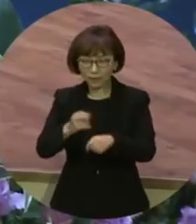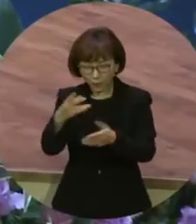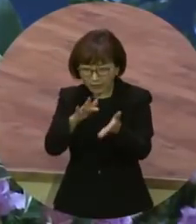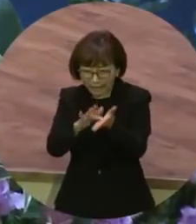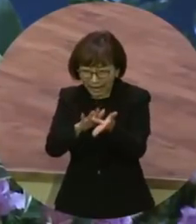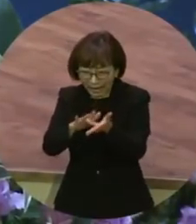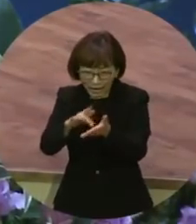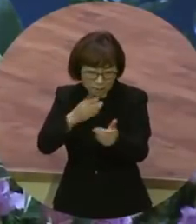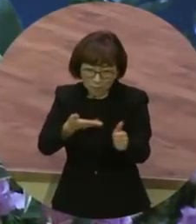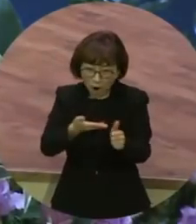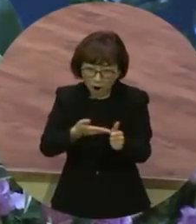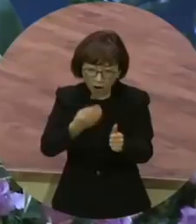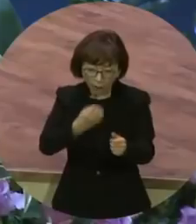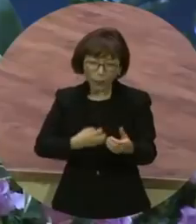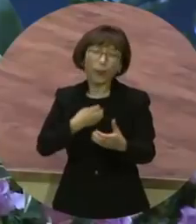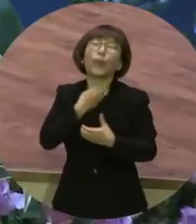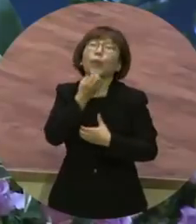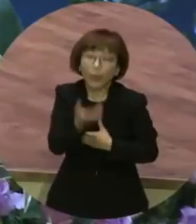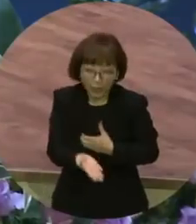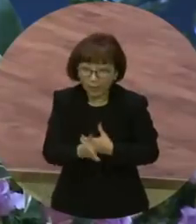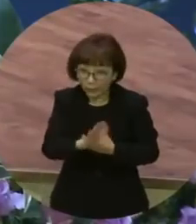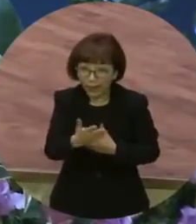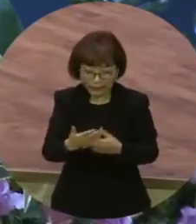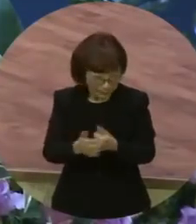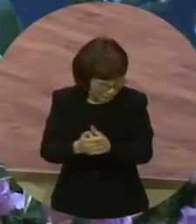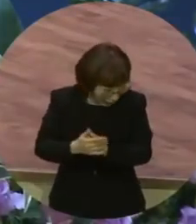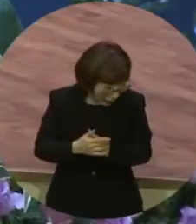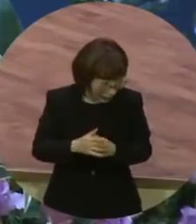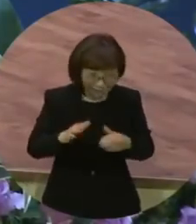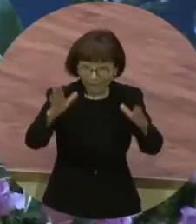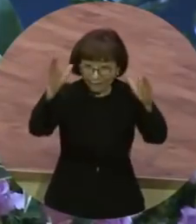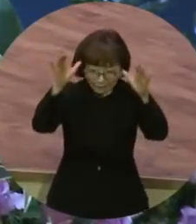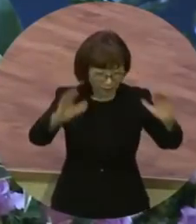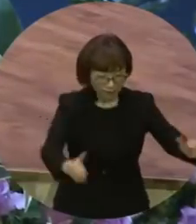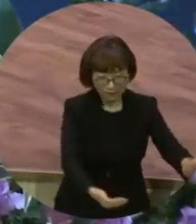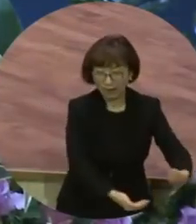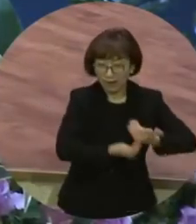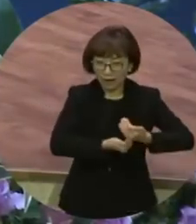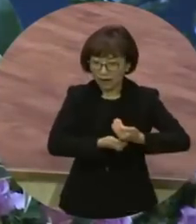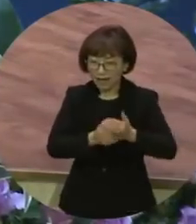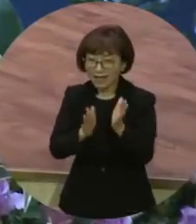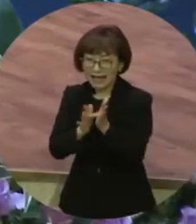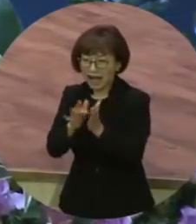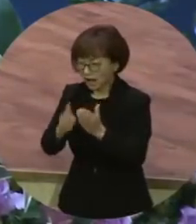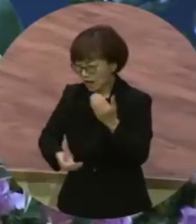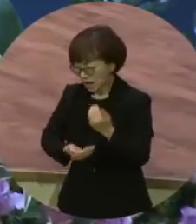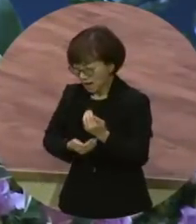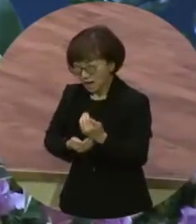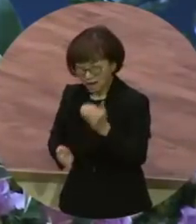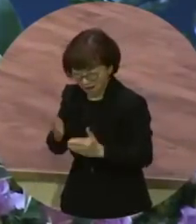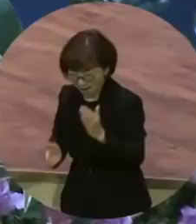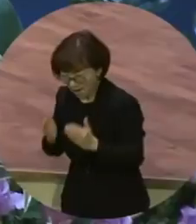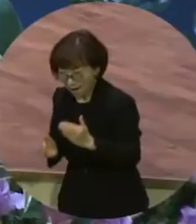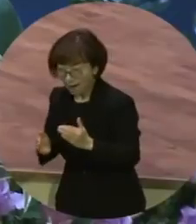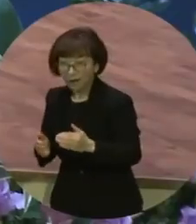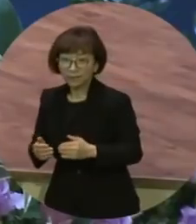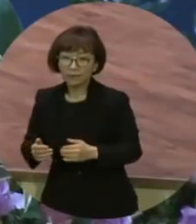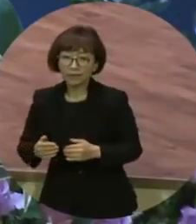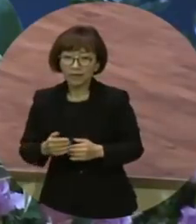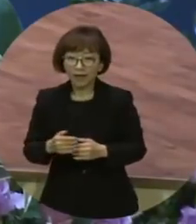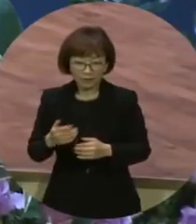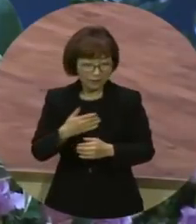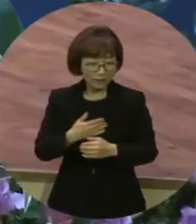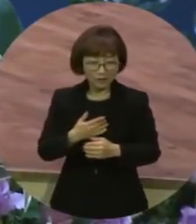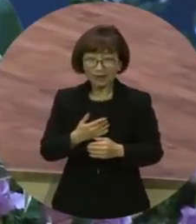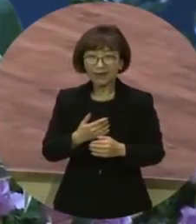있대요. 빨리 먹여야 된대. 그래가지고 그 개를 데리고 약국 가니까 그 개는 신나가지고 자기는 산책 가는 줄 알고 좋아서 막 꼬리